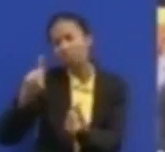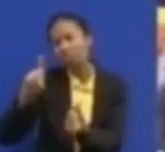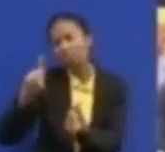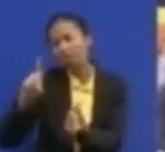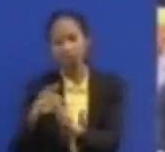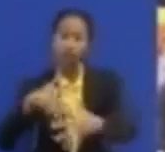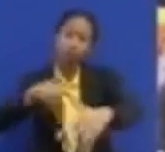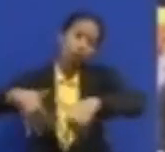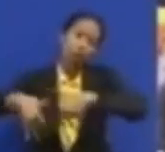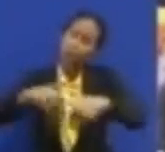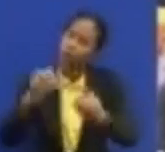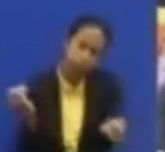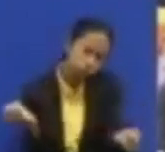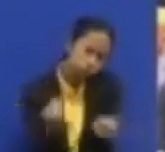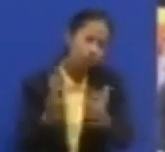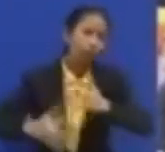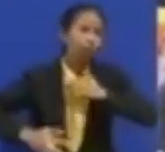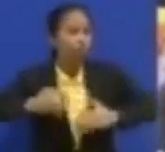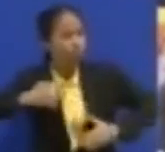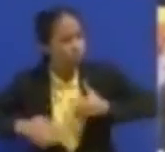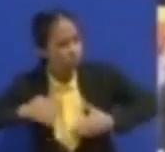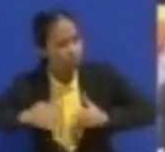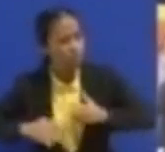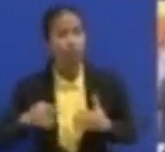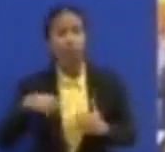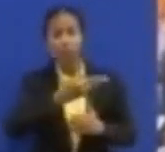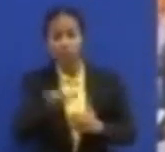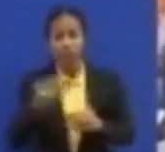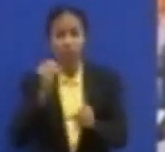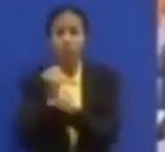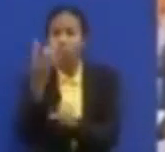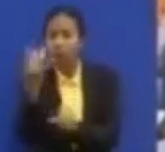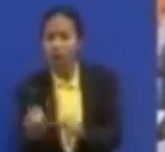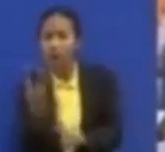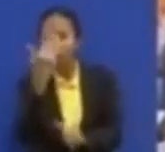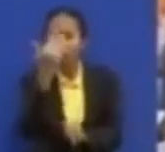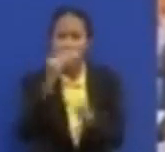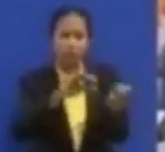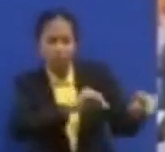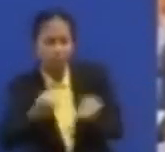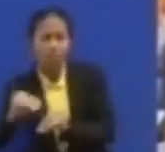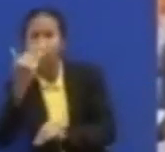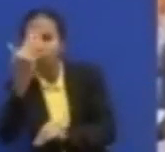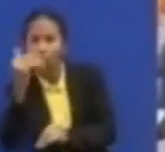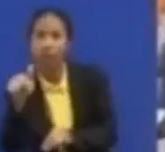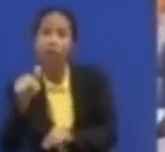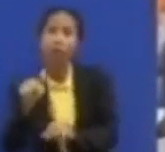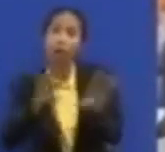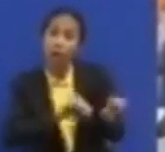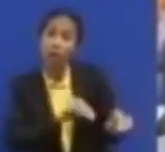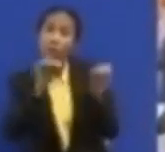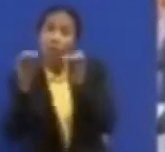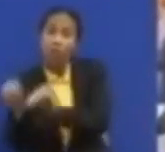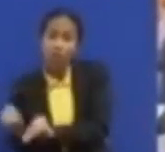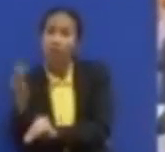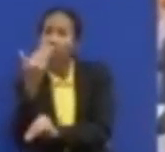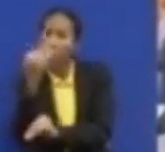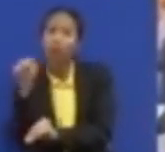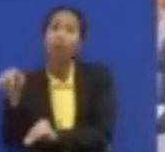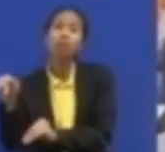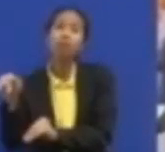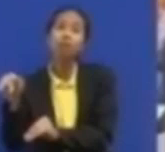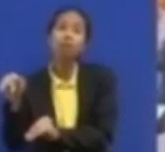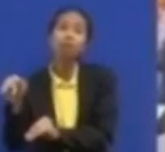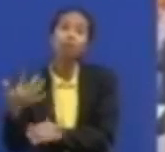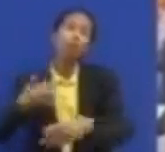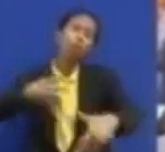าหัสผู้ทรงเกียรติทำอะไรกันอยู่ท่านจะเลื่อนเพื่อใครจะเลื่อนเพื่อสืบทอดอำนาจเหรอครับวันนี้ประชา